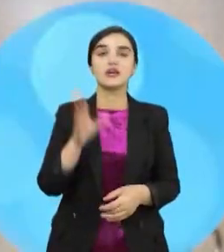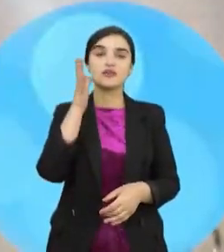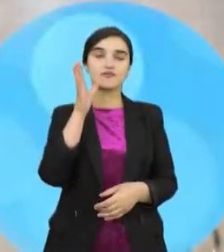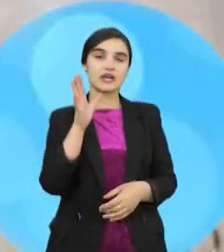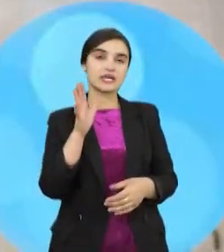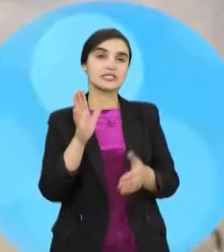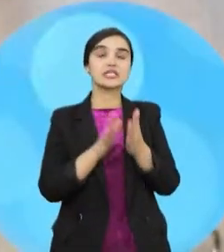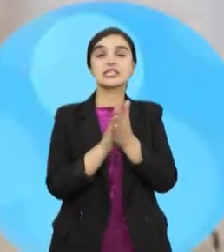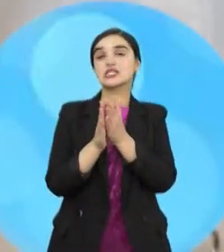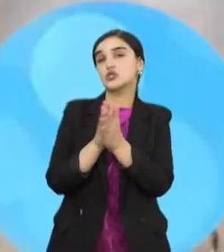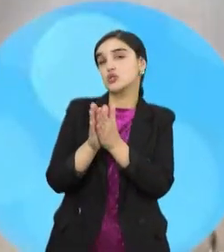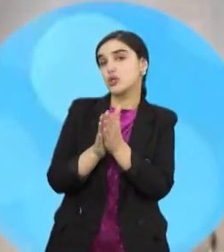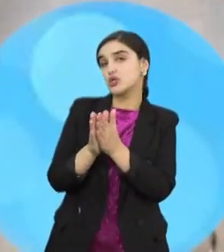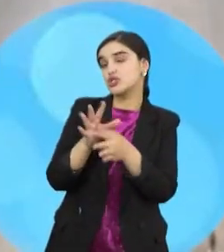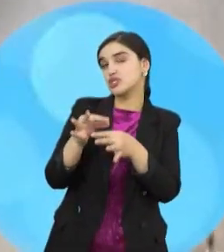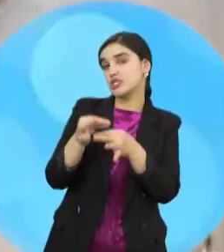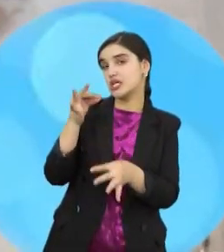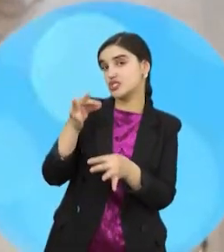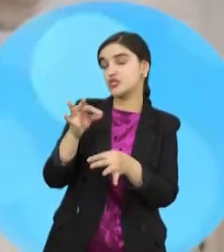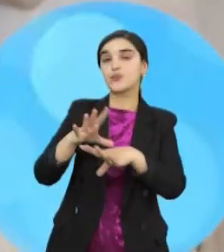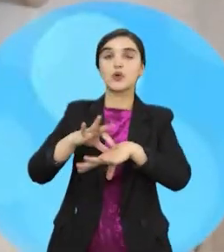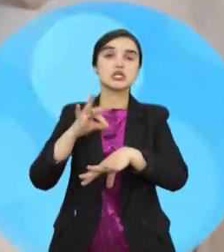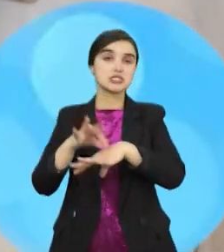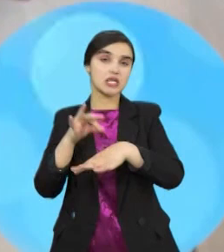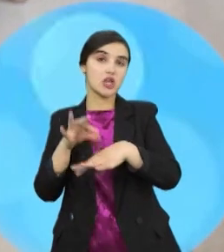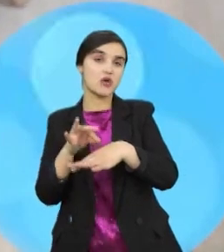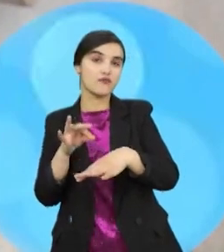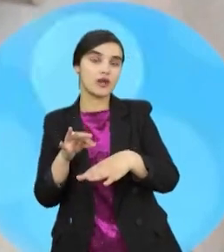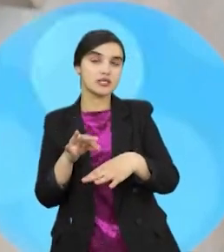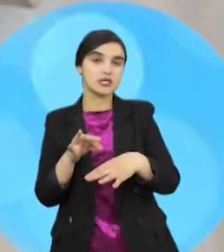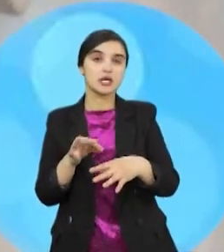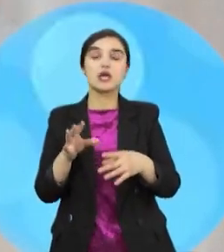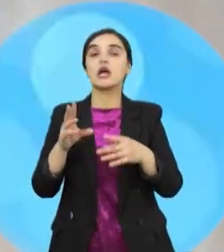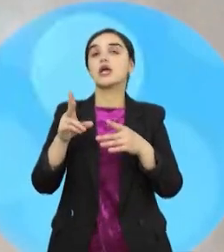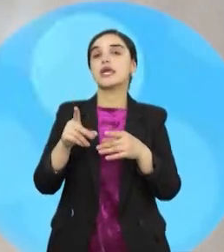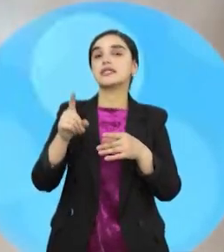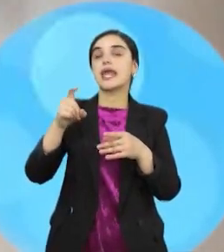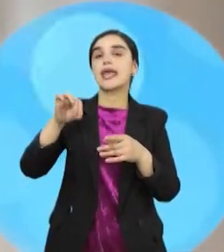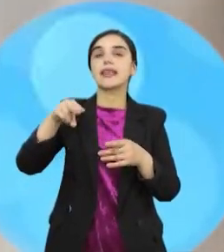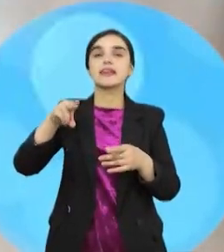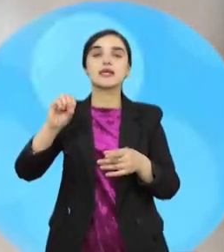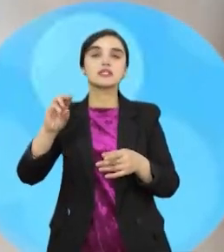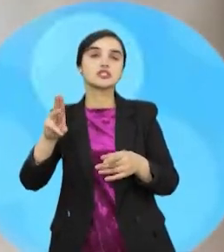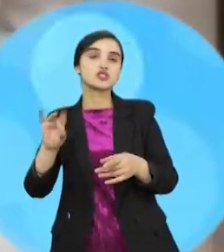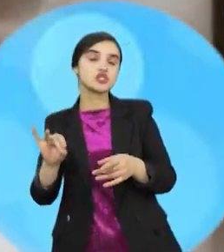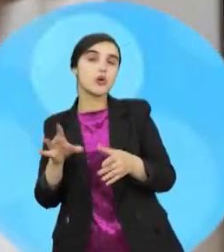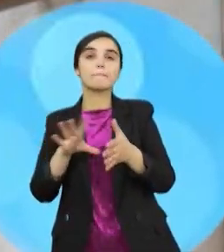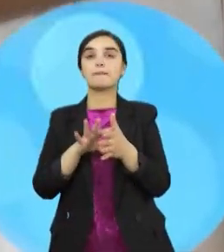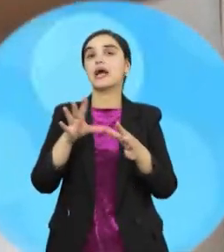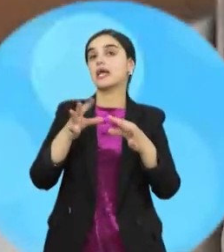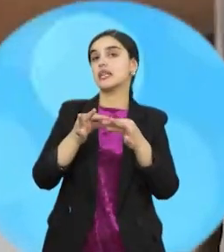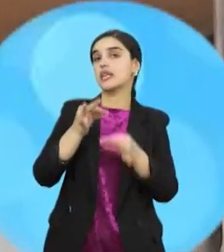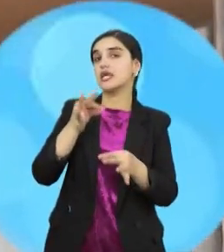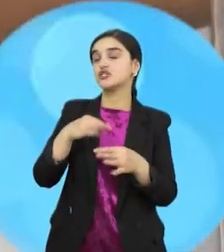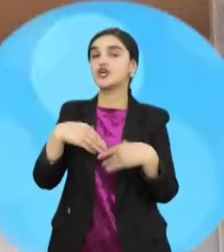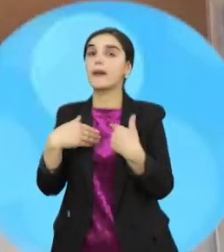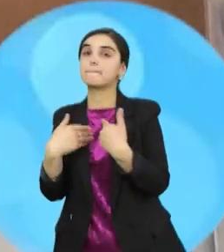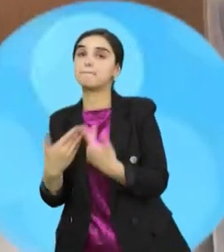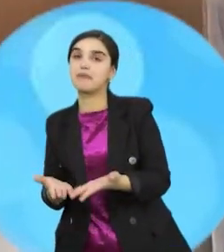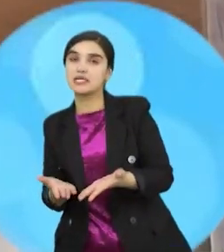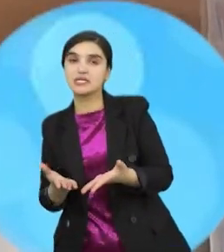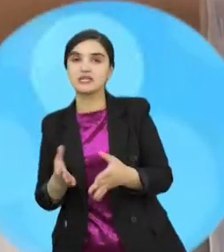هنگامی سویش نایچه با سلوفانی پولیتیلینی پولیتیلین الکترون های خود را به نایچه میدهد و